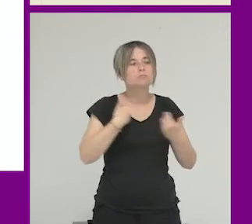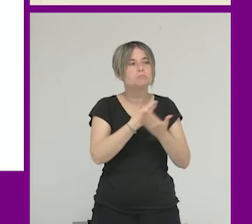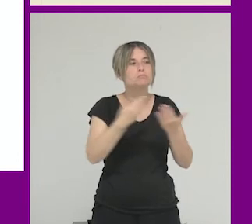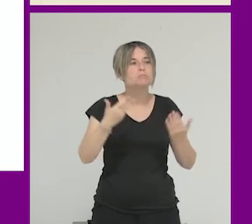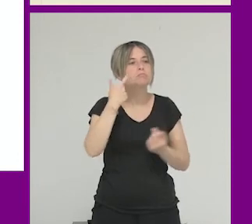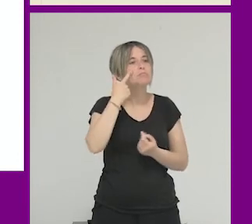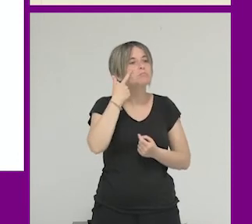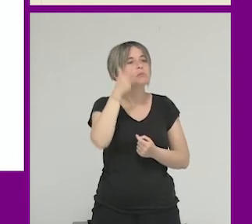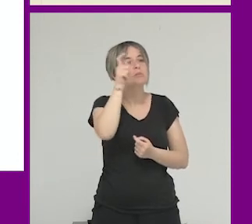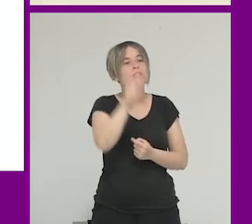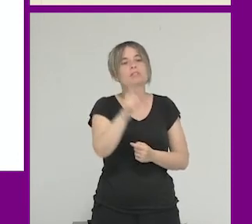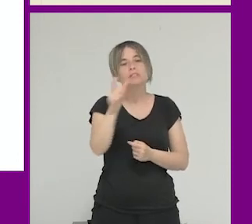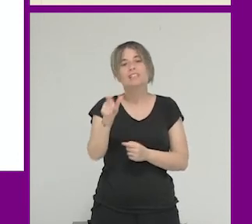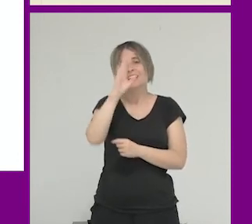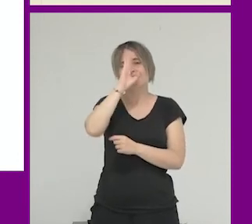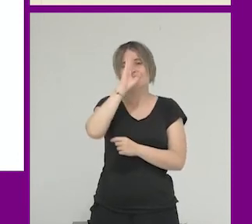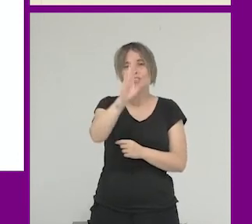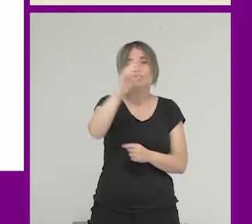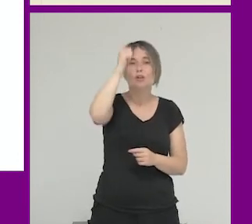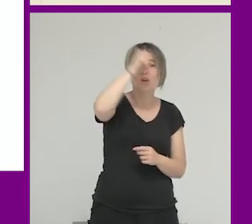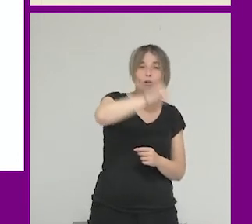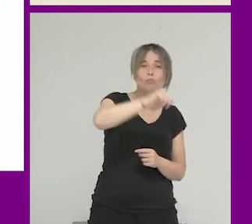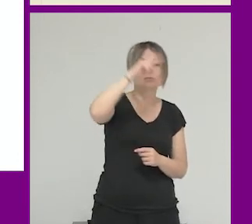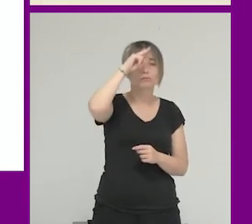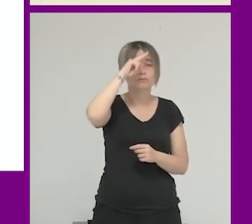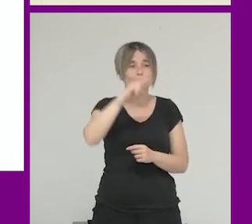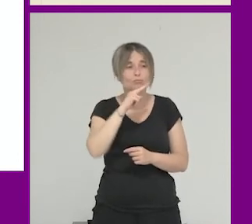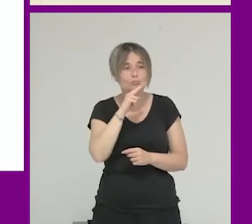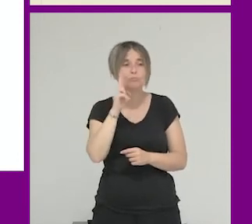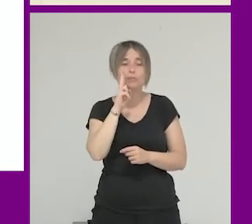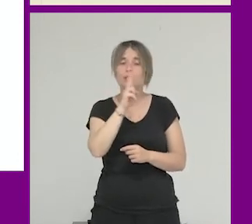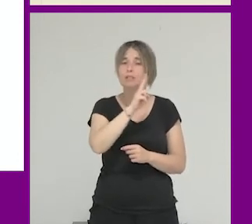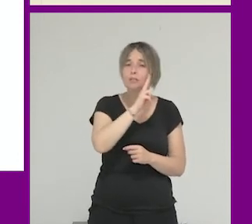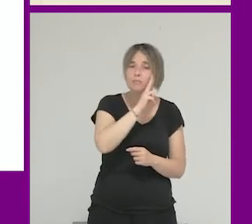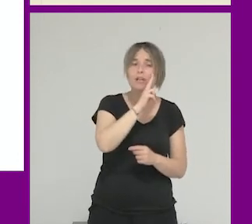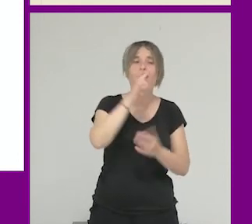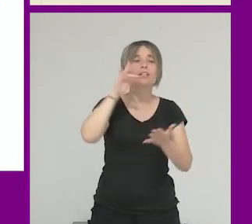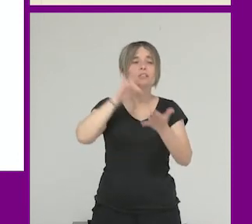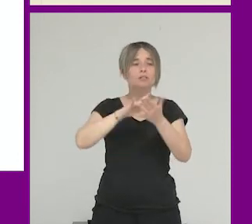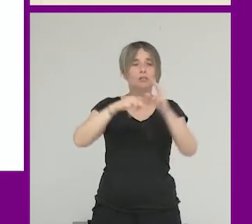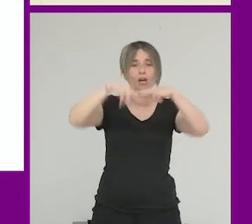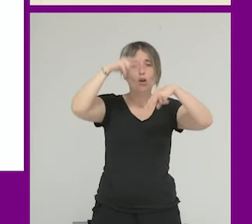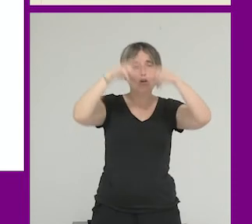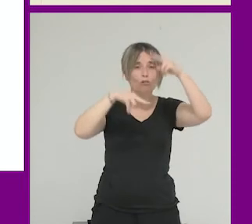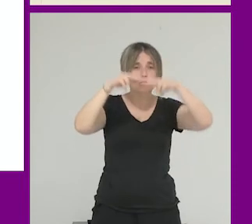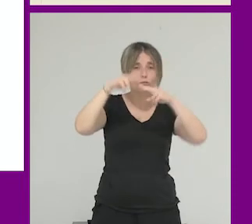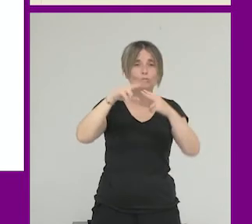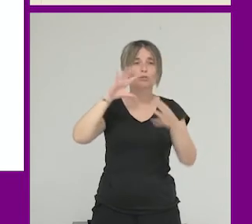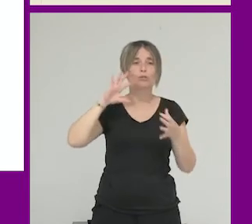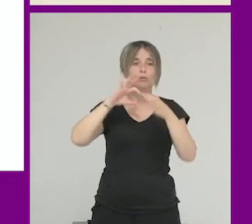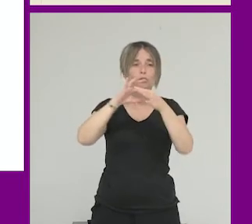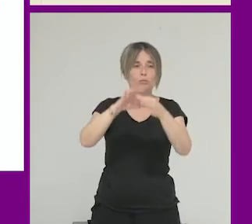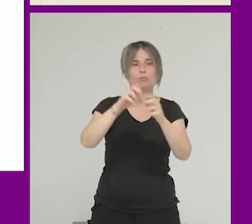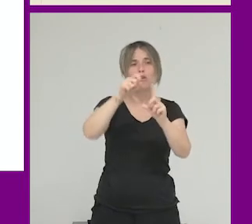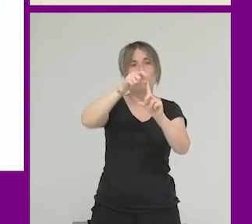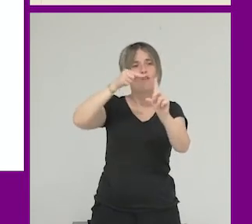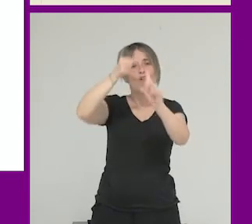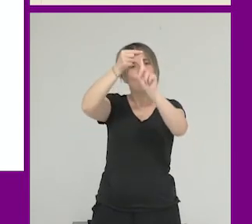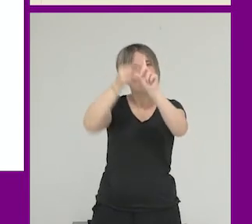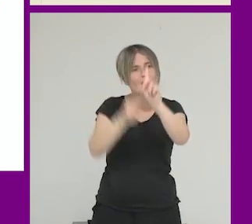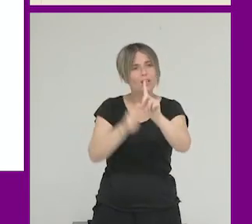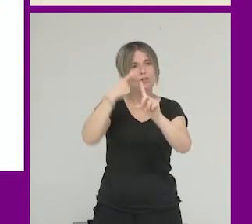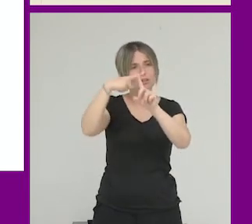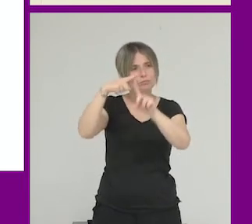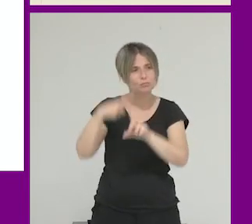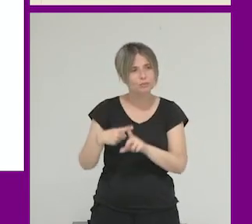dira heterosexualak ez diren gizon batzuen guraso desiraren eraikuntzan gehien eragiten duten faktoreak, zertan datza